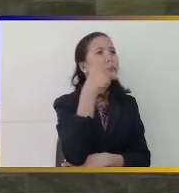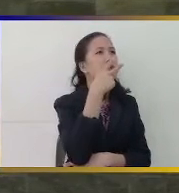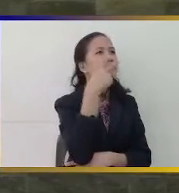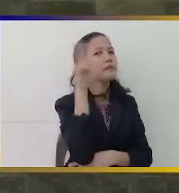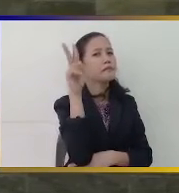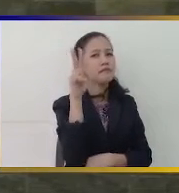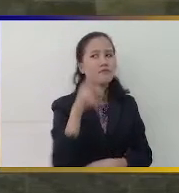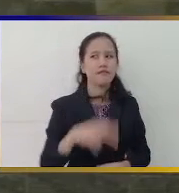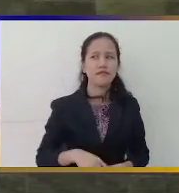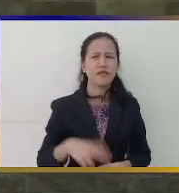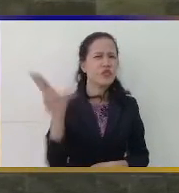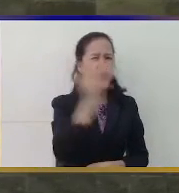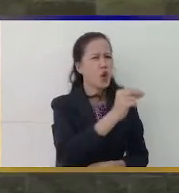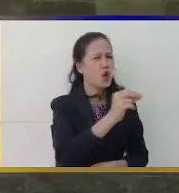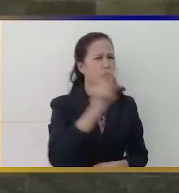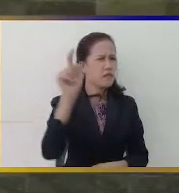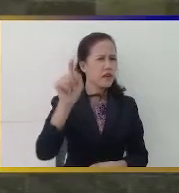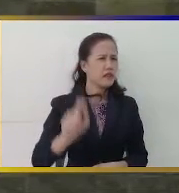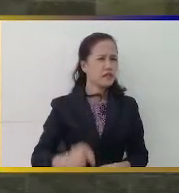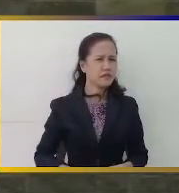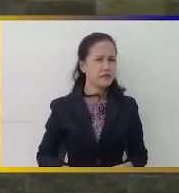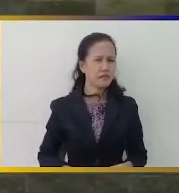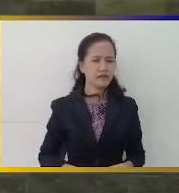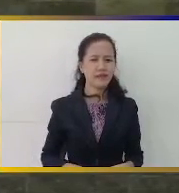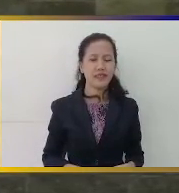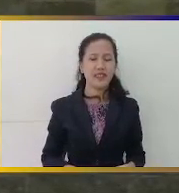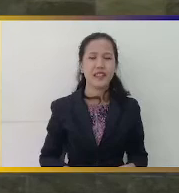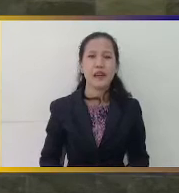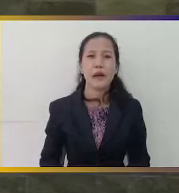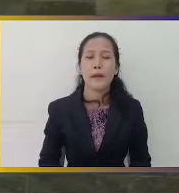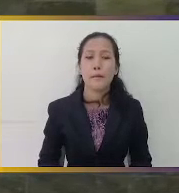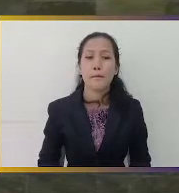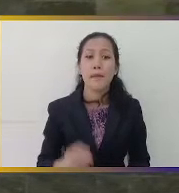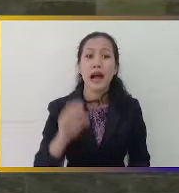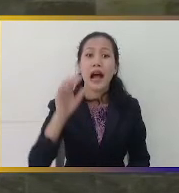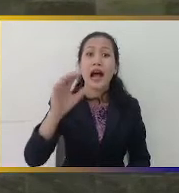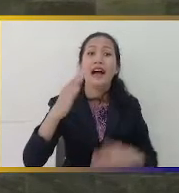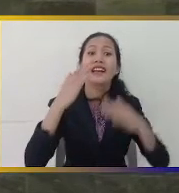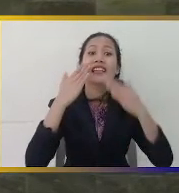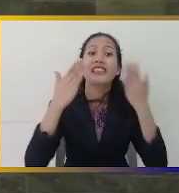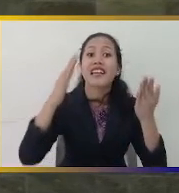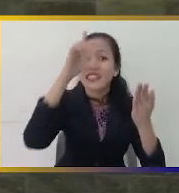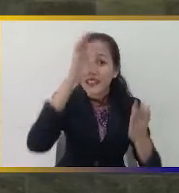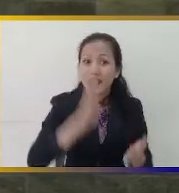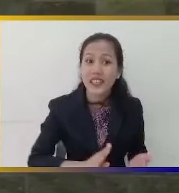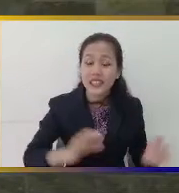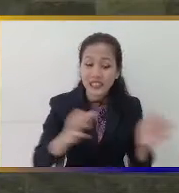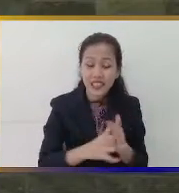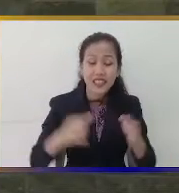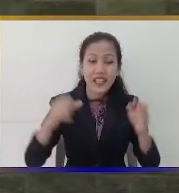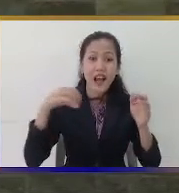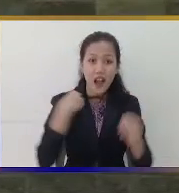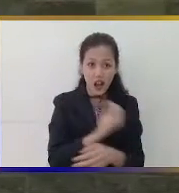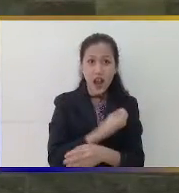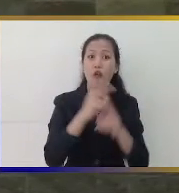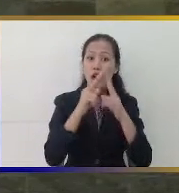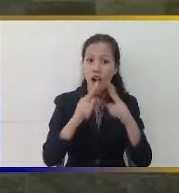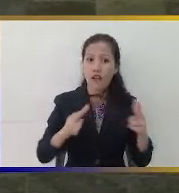See? Salamat sa Panginoon na ang tahanan po natin, hindi po ito tambayan ng mga adik.